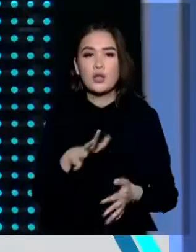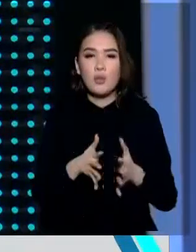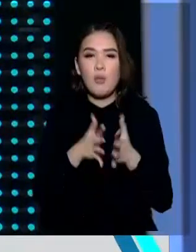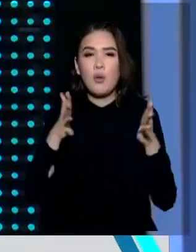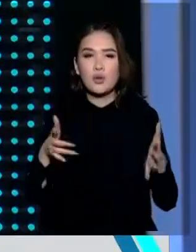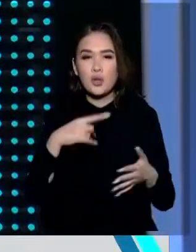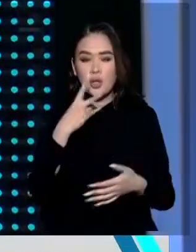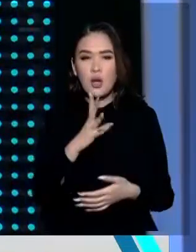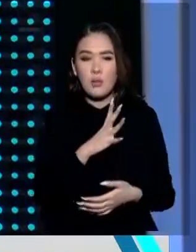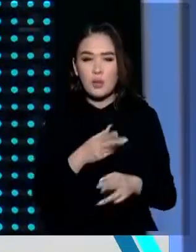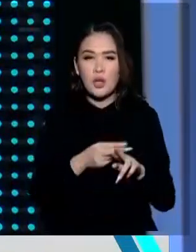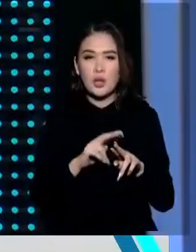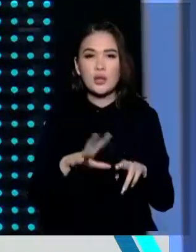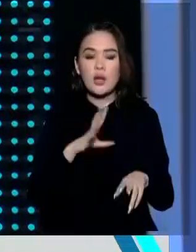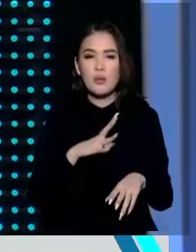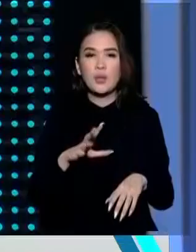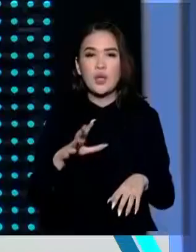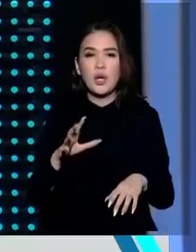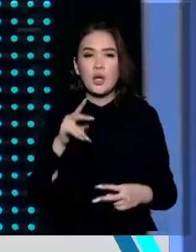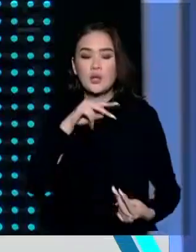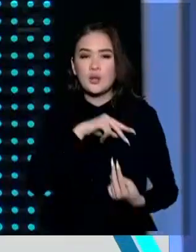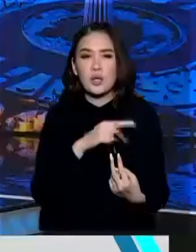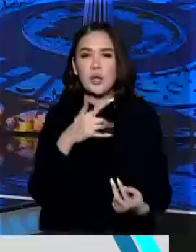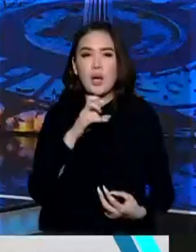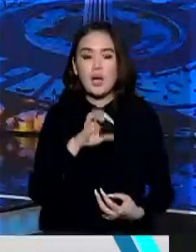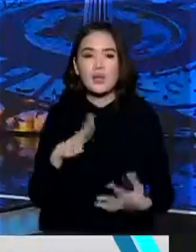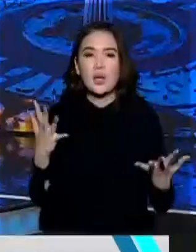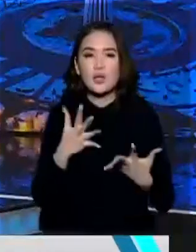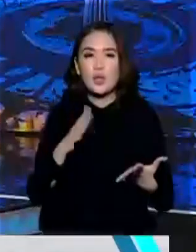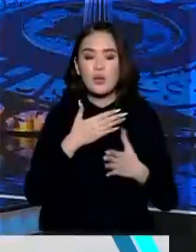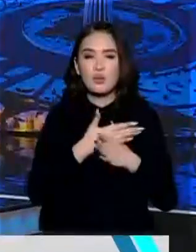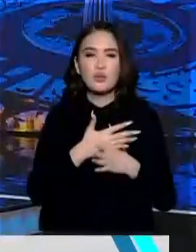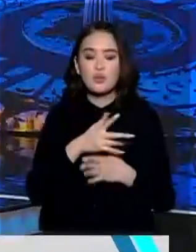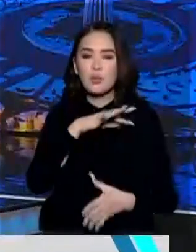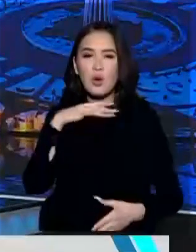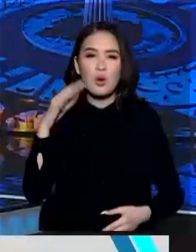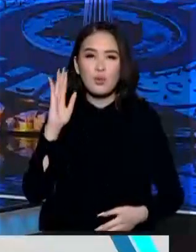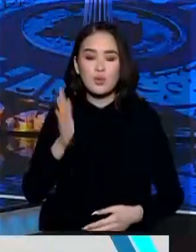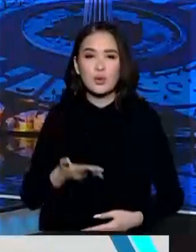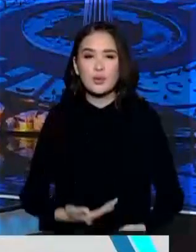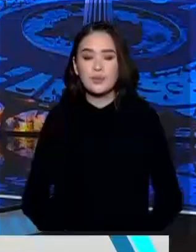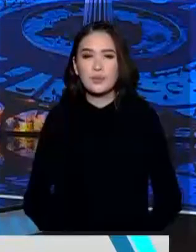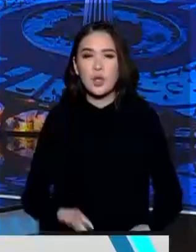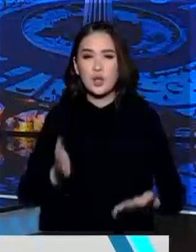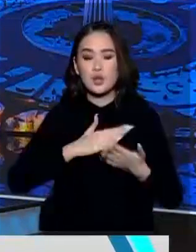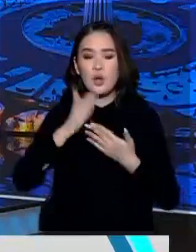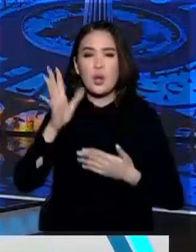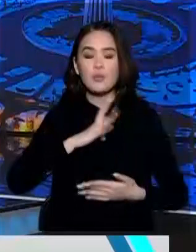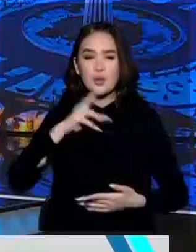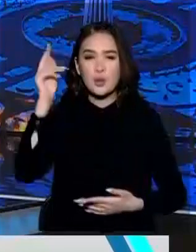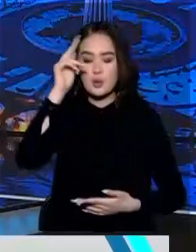жөнінде айтқан едіңіз. Еңбек нарығында ескеріпсіздер, грант қандай мамандықтарға көп бөлінеді? Қай бағытта? Енді бұл жоғары білімнің енді